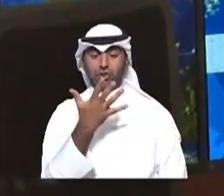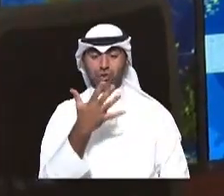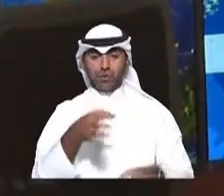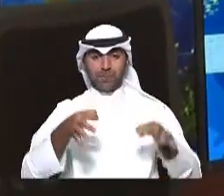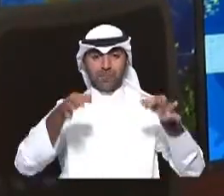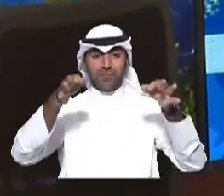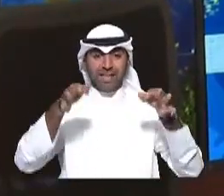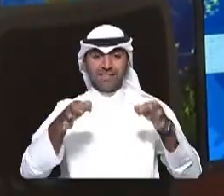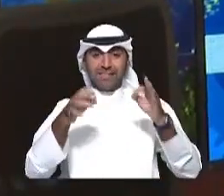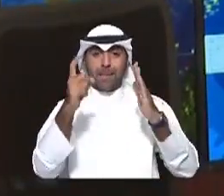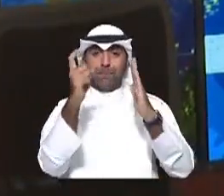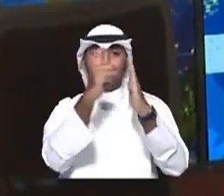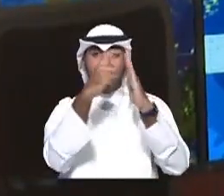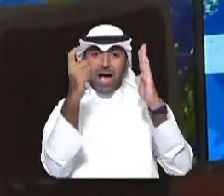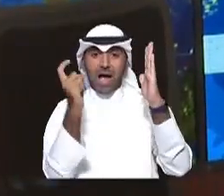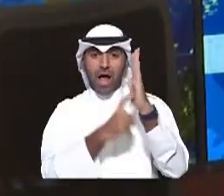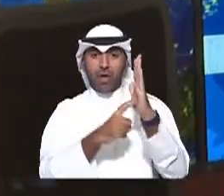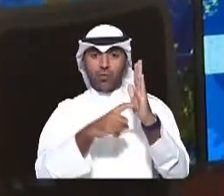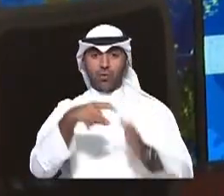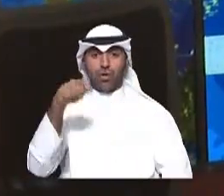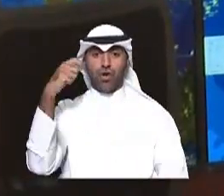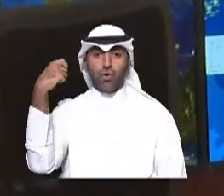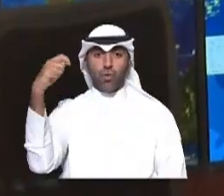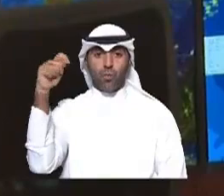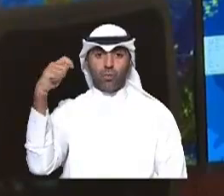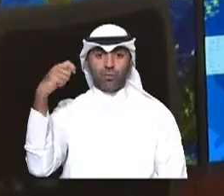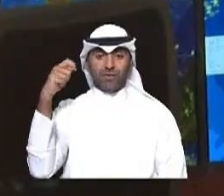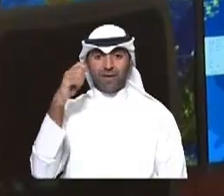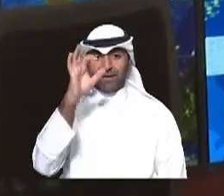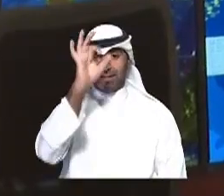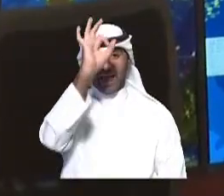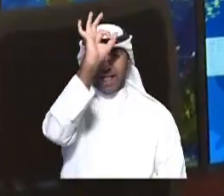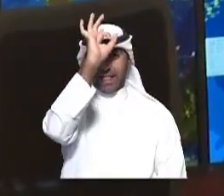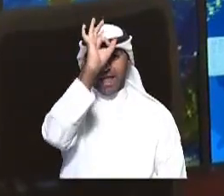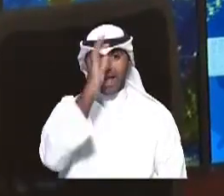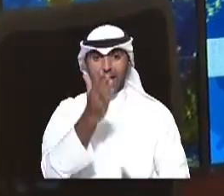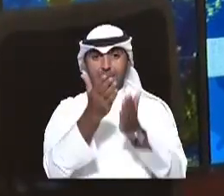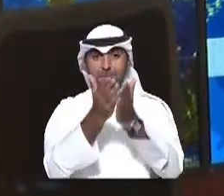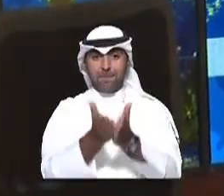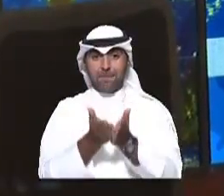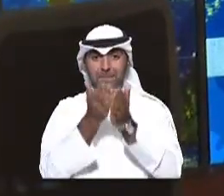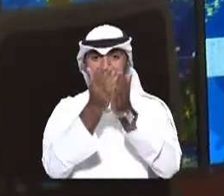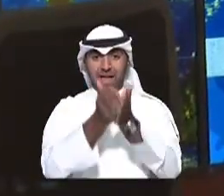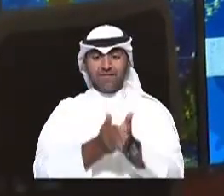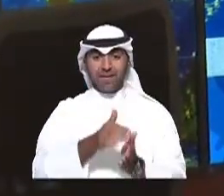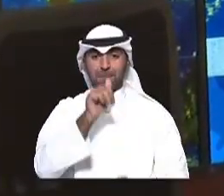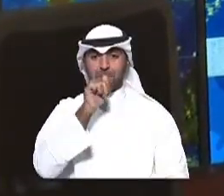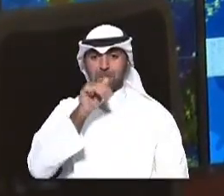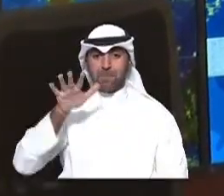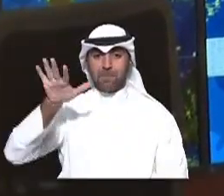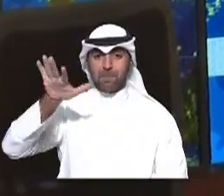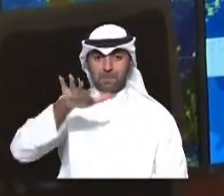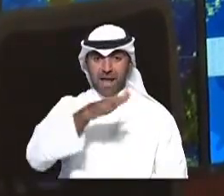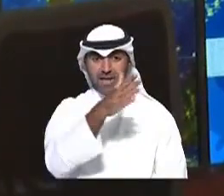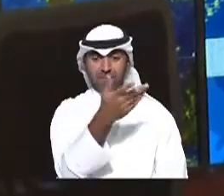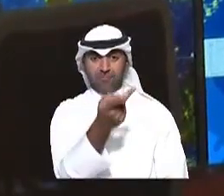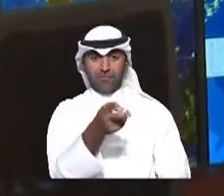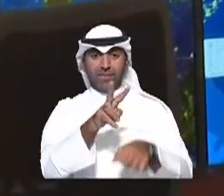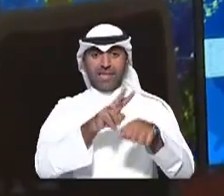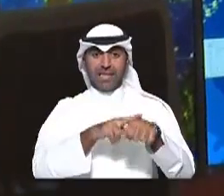ما يحمد عقباه في لا قدر الله في انقلاب او حادث تصادم في البحر بسبب